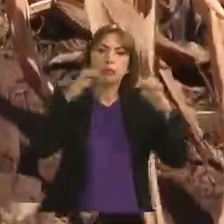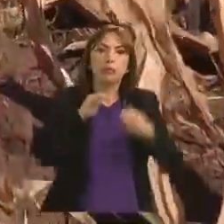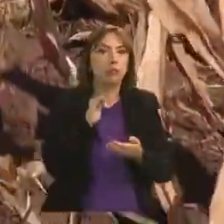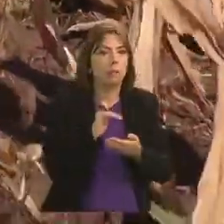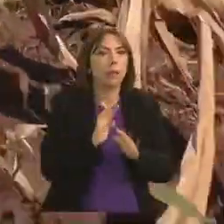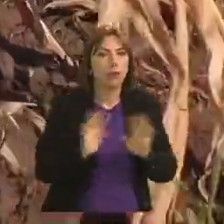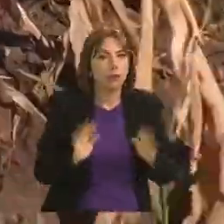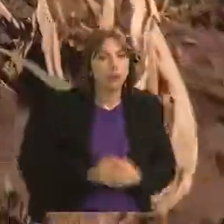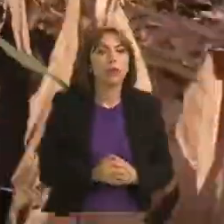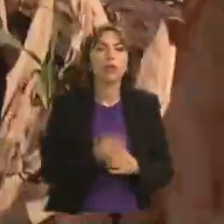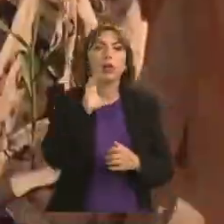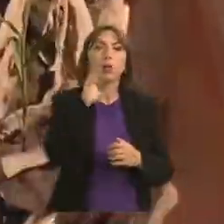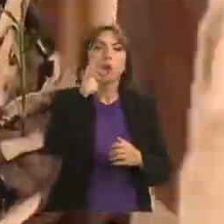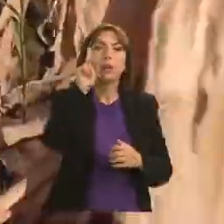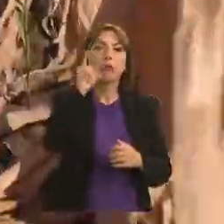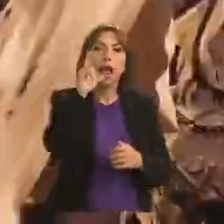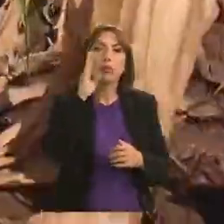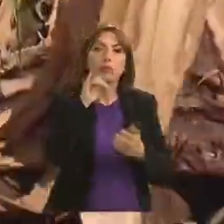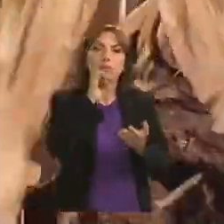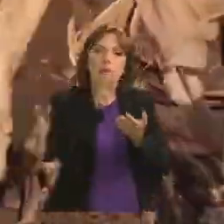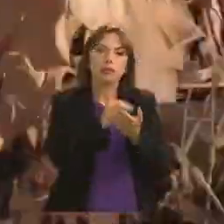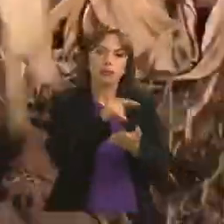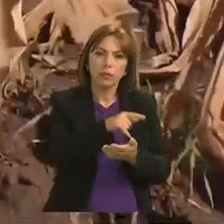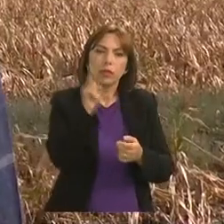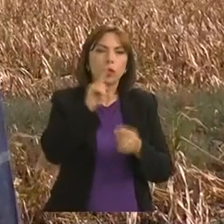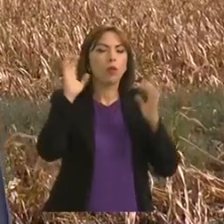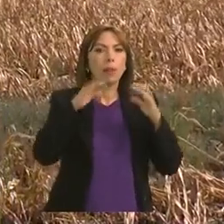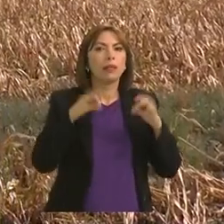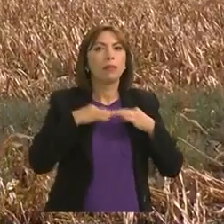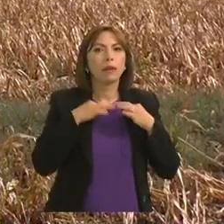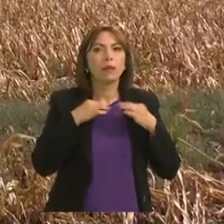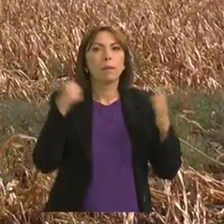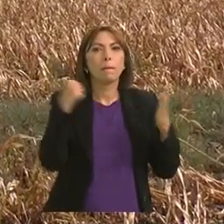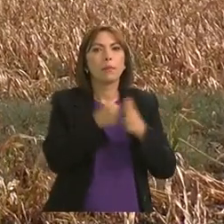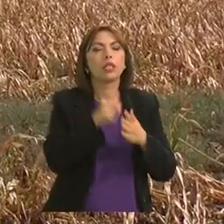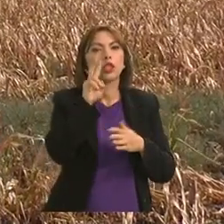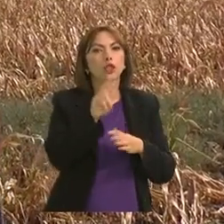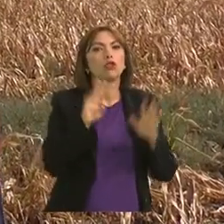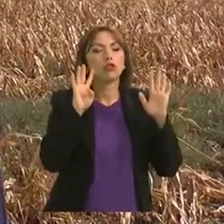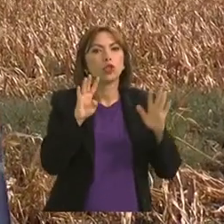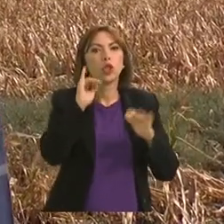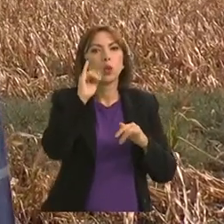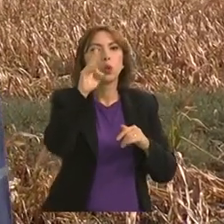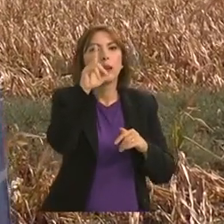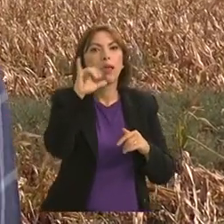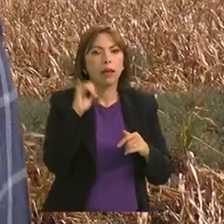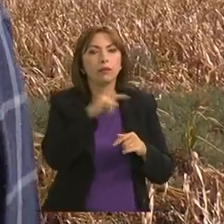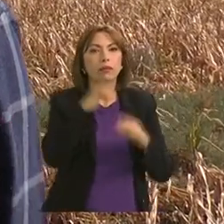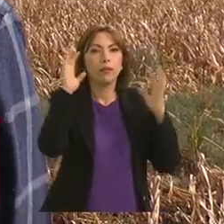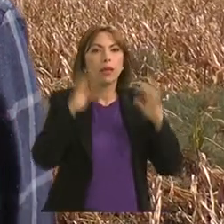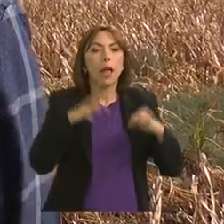mică. La Cudalbi n-a plouat din primăvară până pe 29 iulie, când a